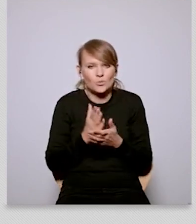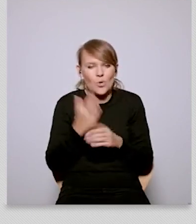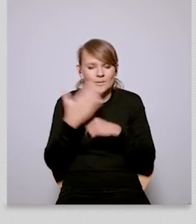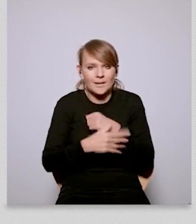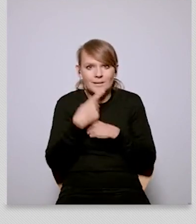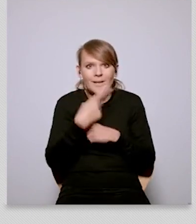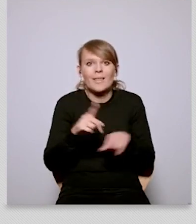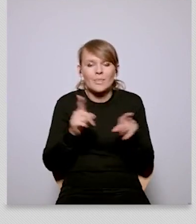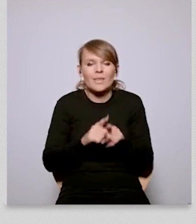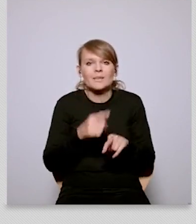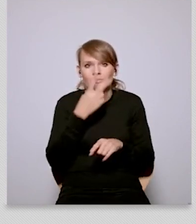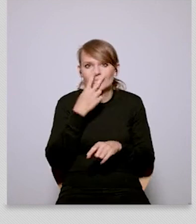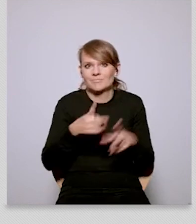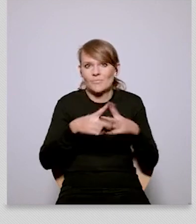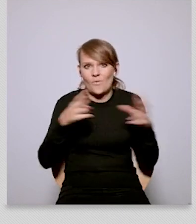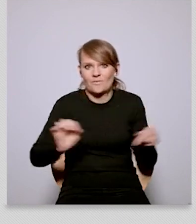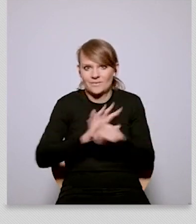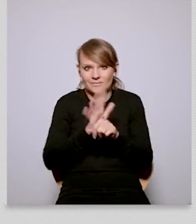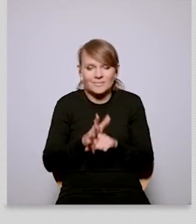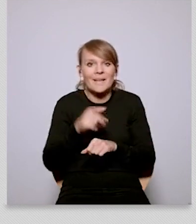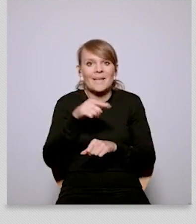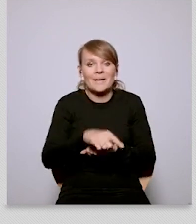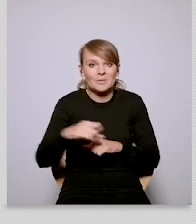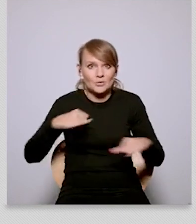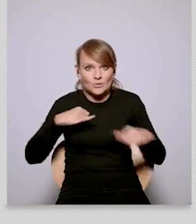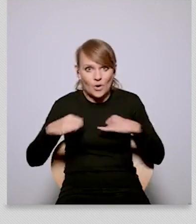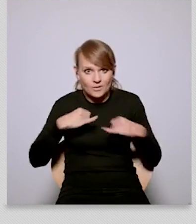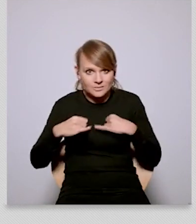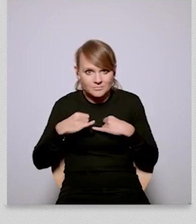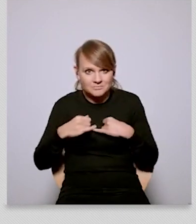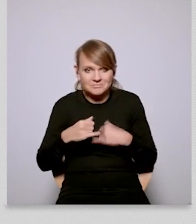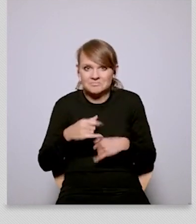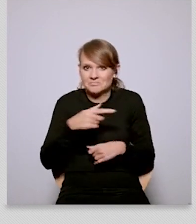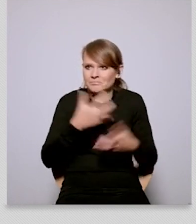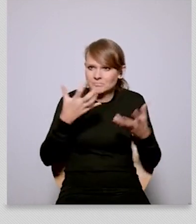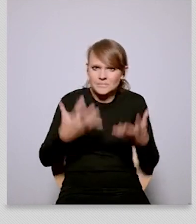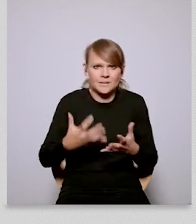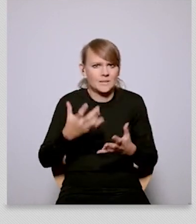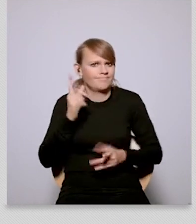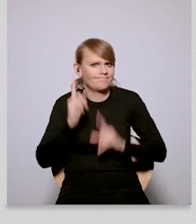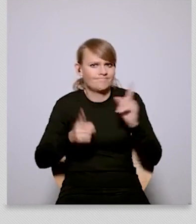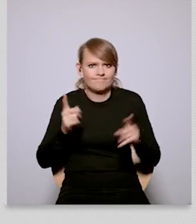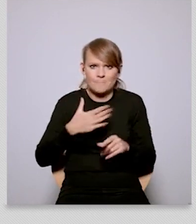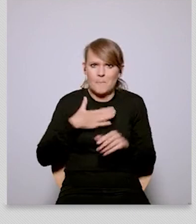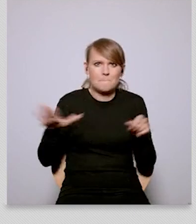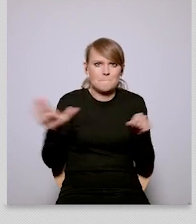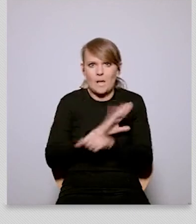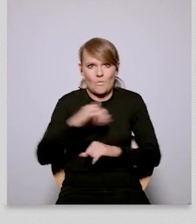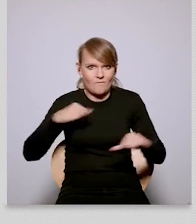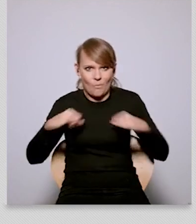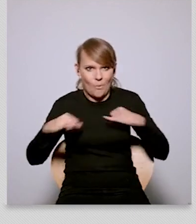lekcja pandemii że ten rząd który no chciałby być autorytarny i mieć pełną władzę prawda